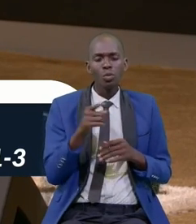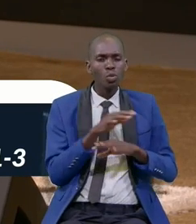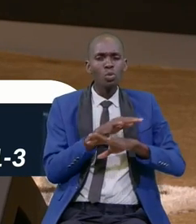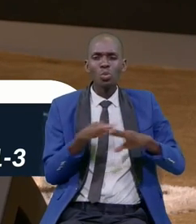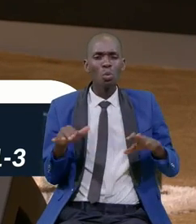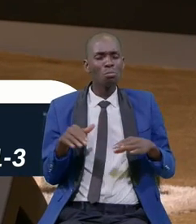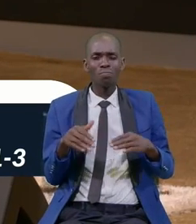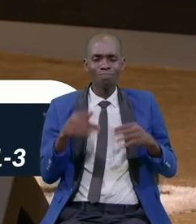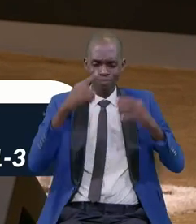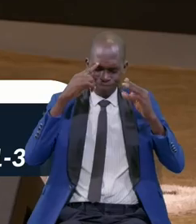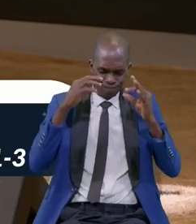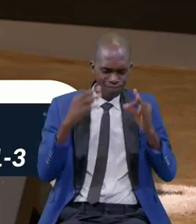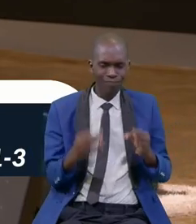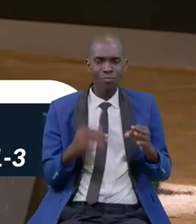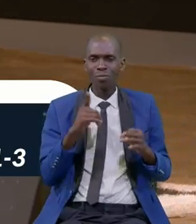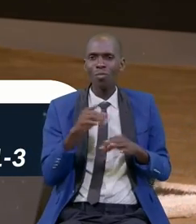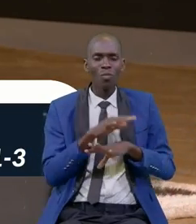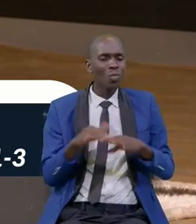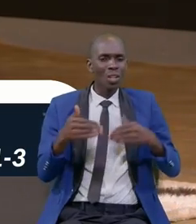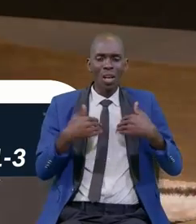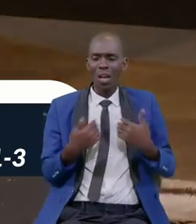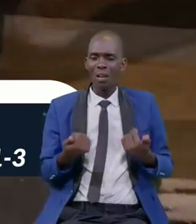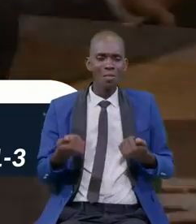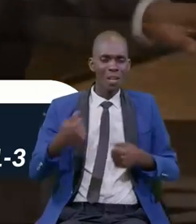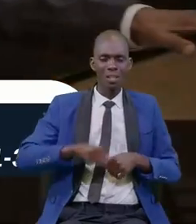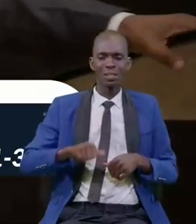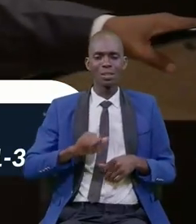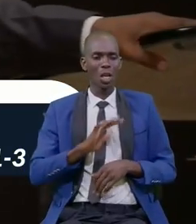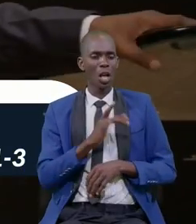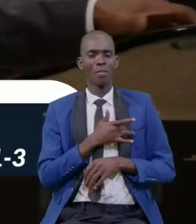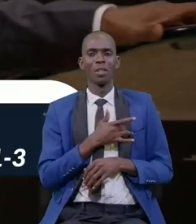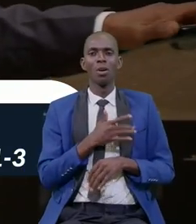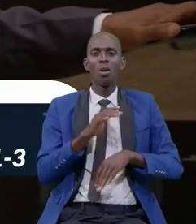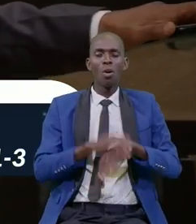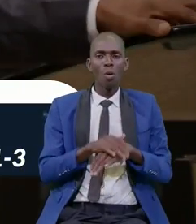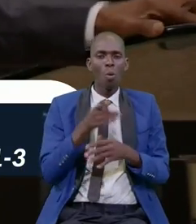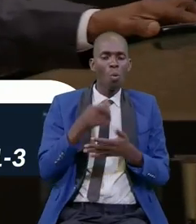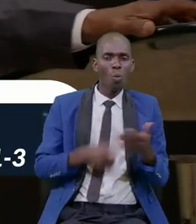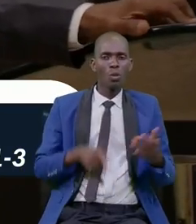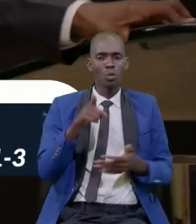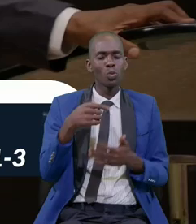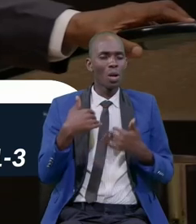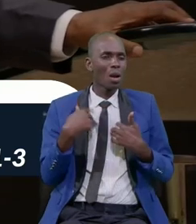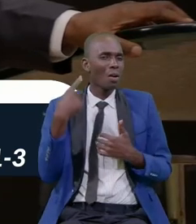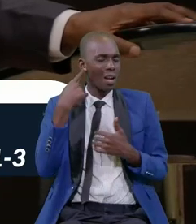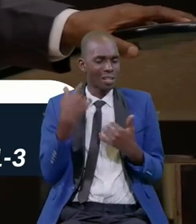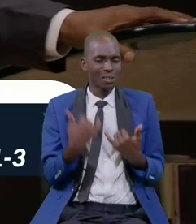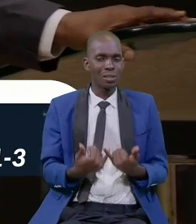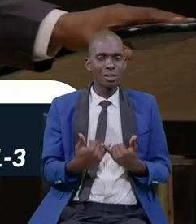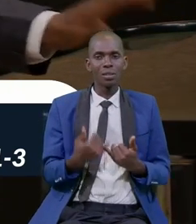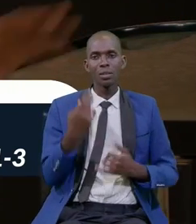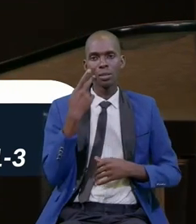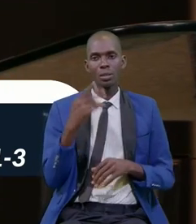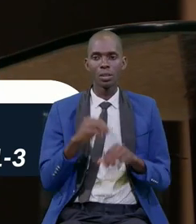Vous regardez et vous ne voyez pas, vous n'avez pas de conviction au sujet de ce que vous avez entendu.